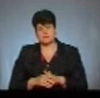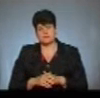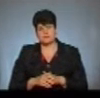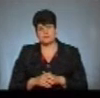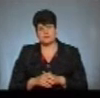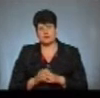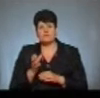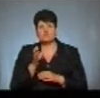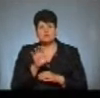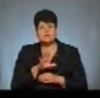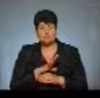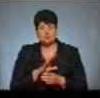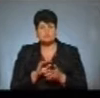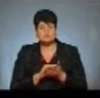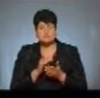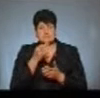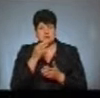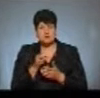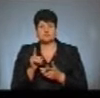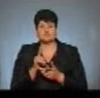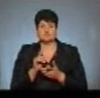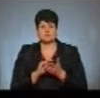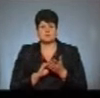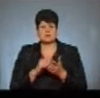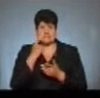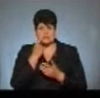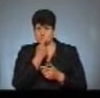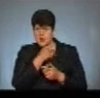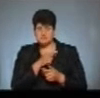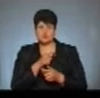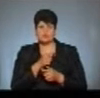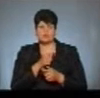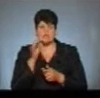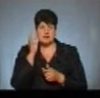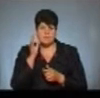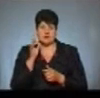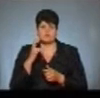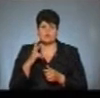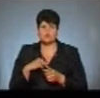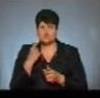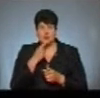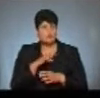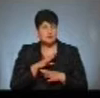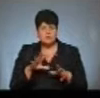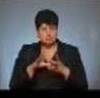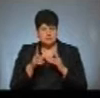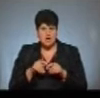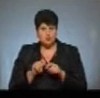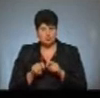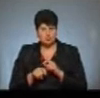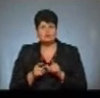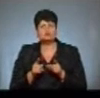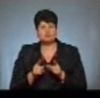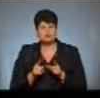сюжеті зазначили, що при складанні зовнішнього незалежного оцінювання з іспанської, німецької та французьких мов не було загального контролю. Чому